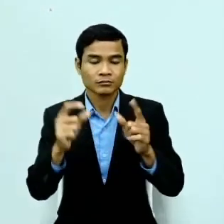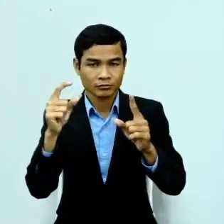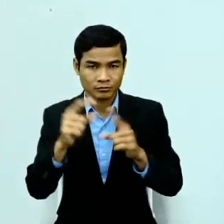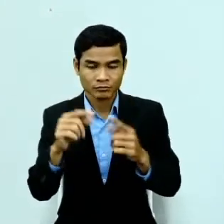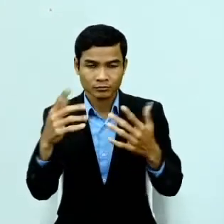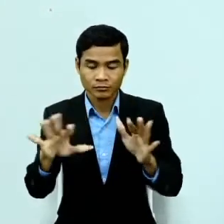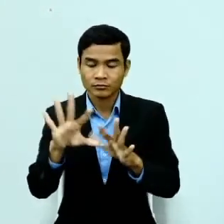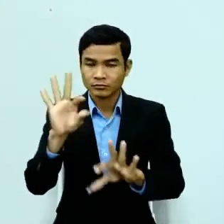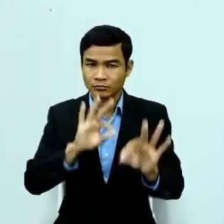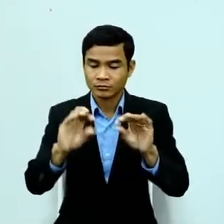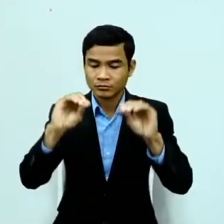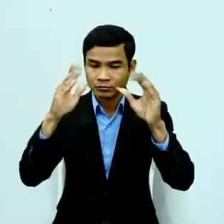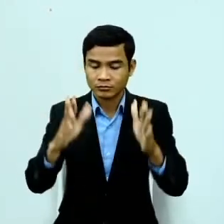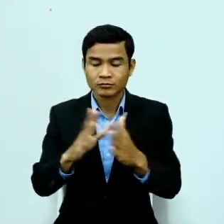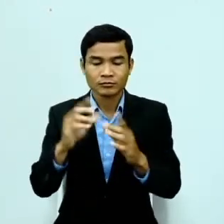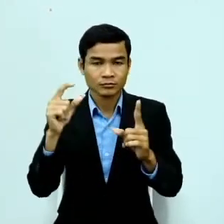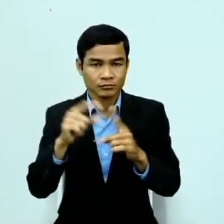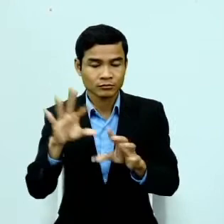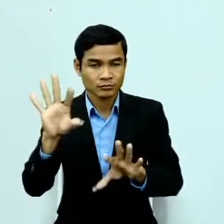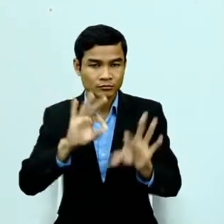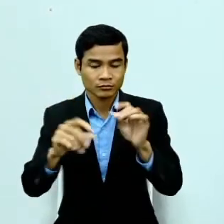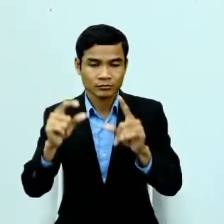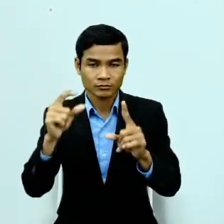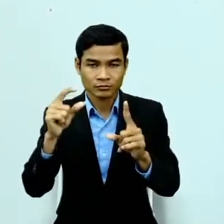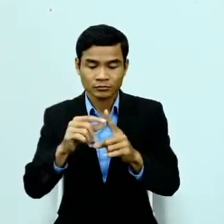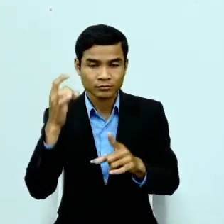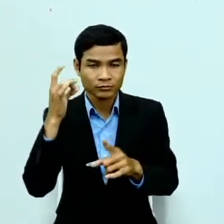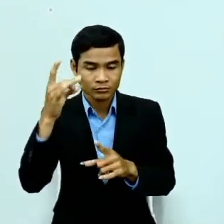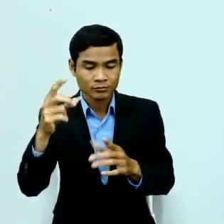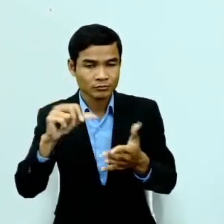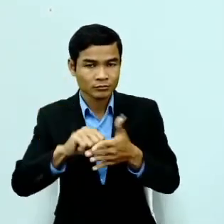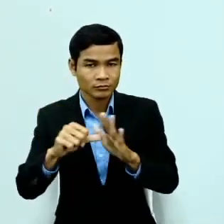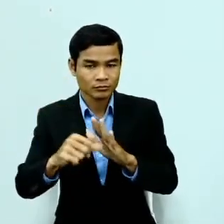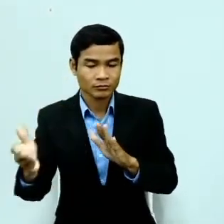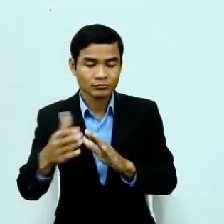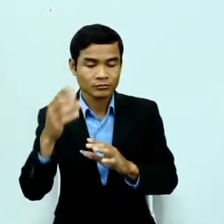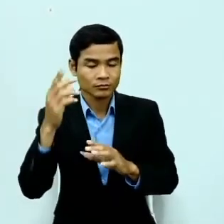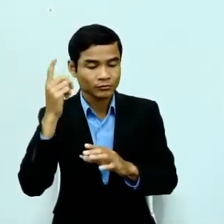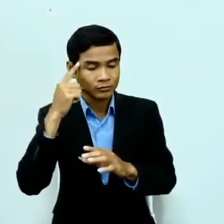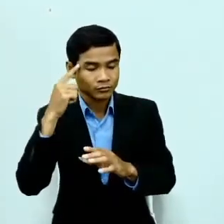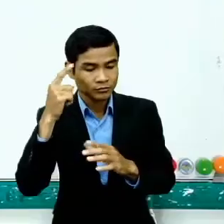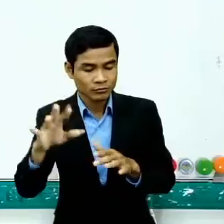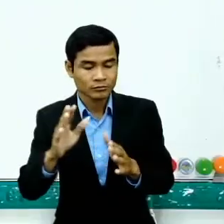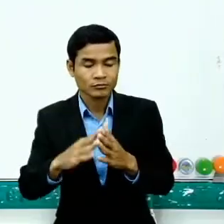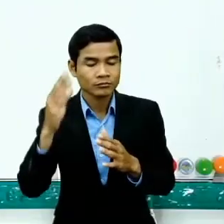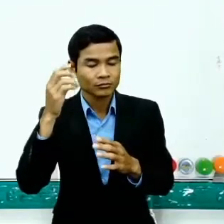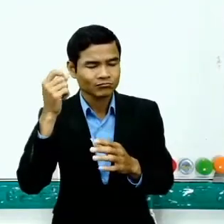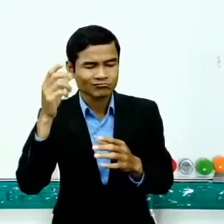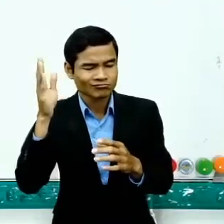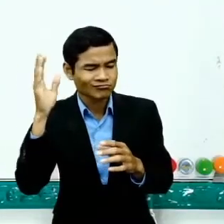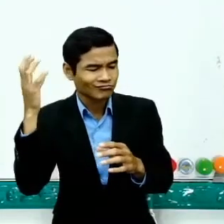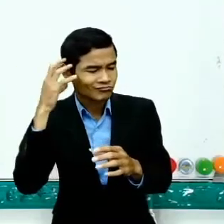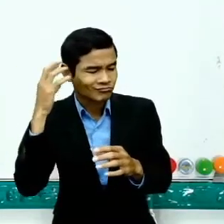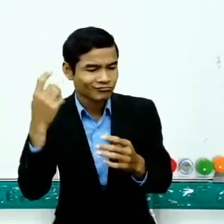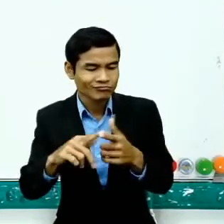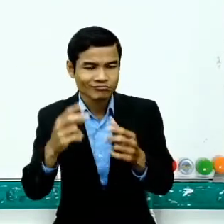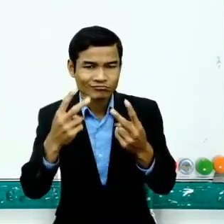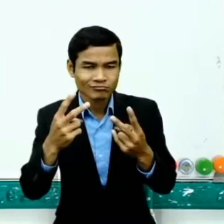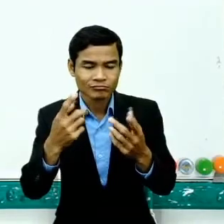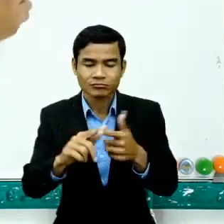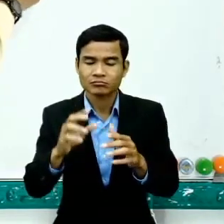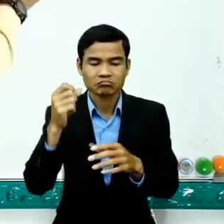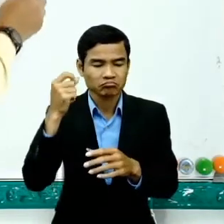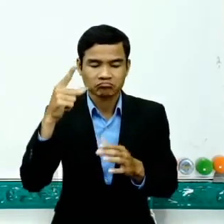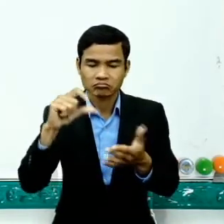nặng chưa được bị giật mở bình dồn này con trả bị khắp con thọp lứa ta con ở toàn giữa giữa này bị tề dám nè kêu